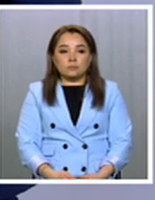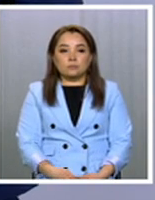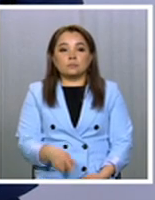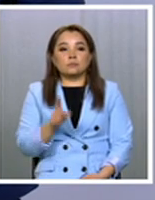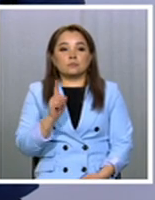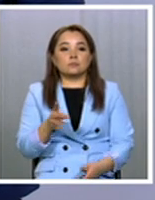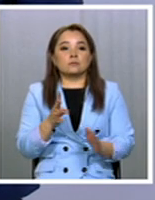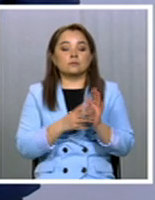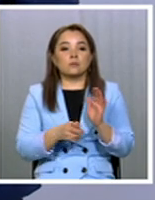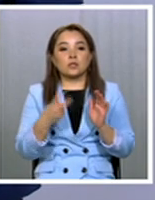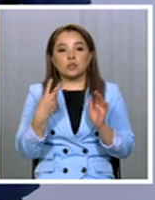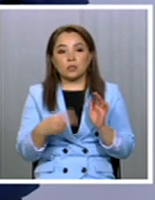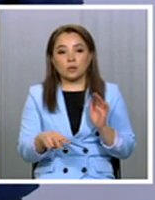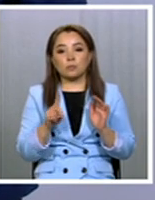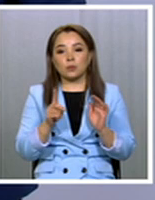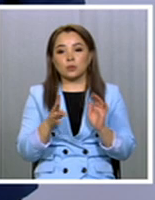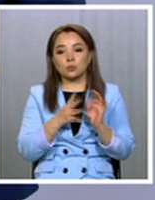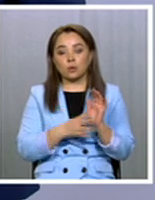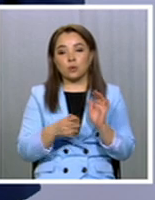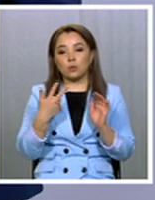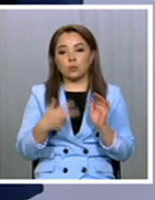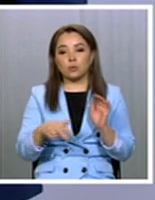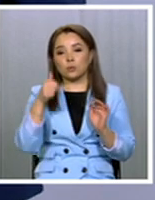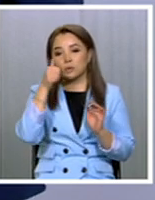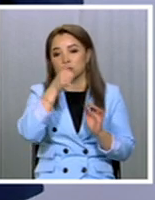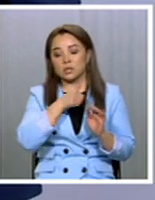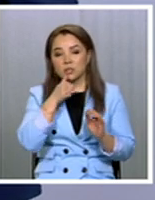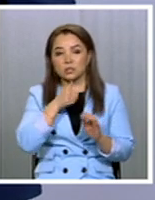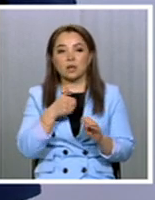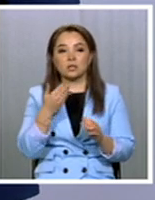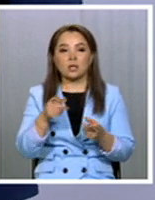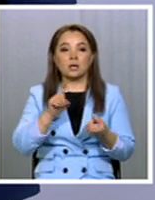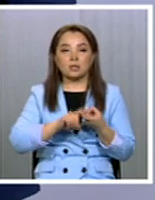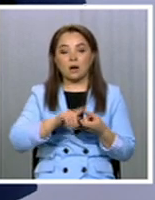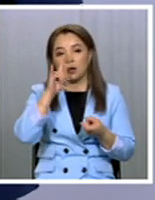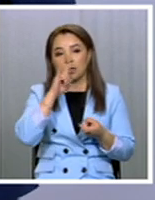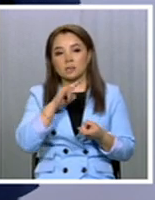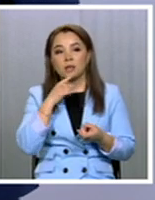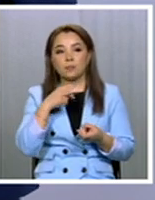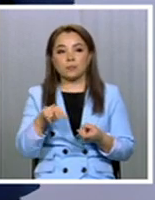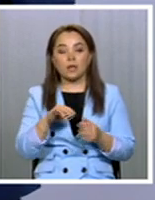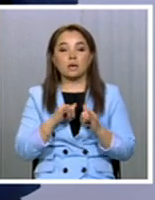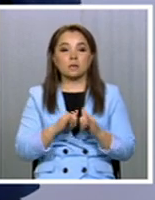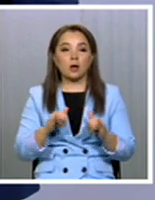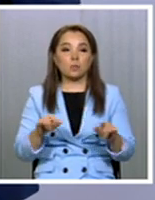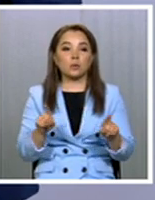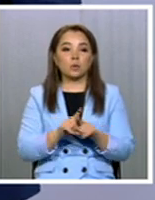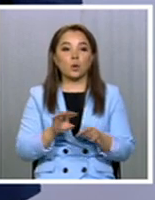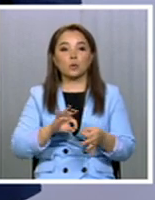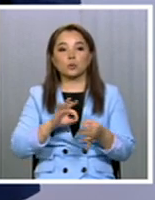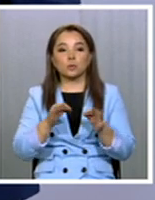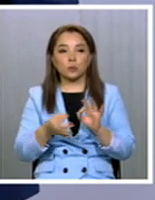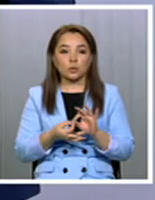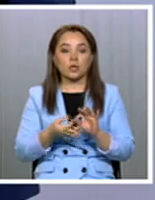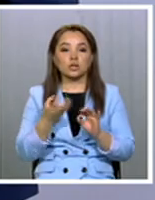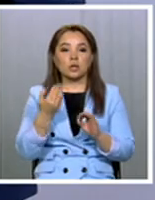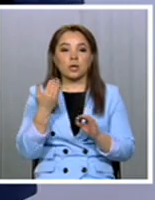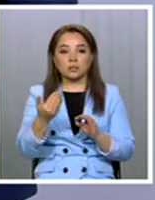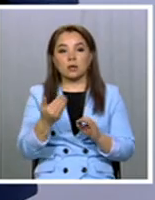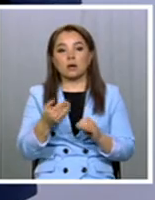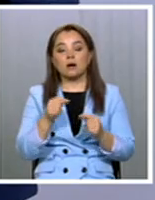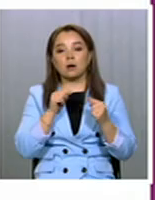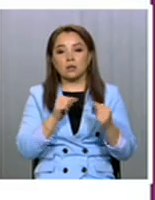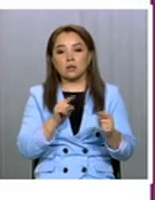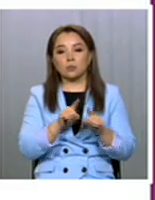1920 және 1930 жылдары қазақ әдебиетінің дамуы күрделі және